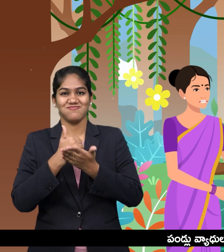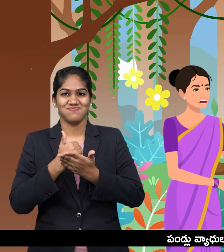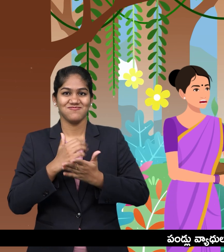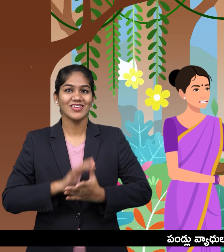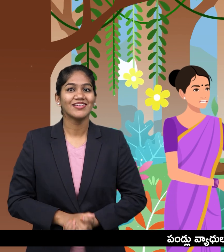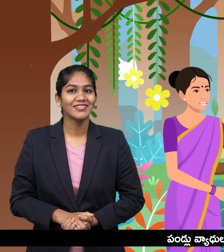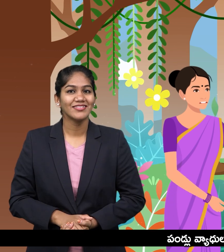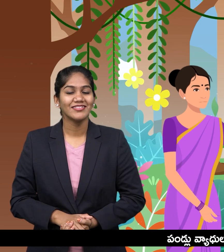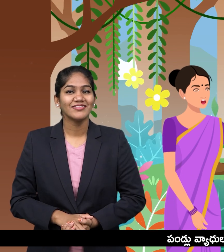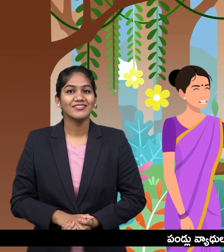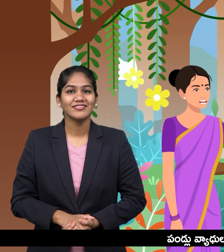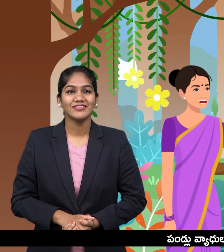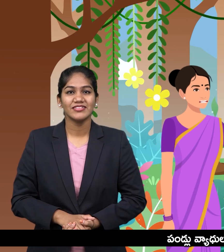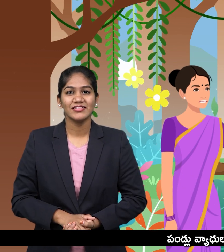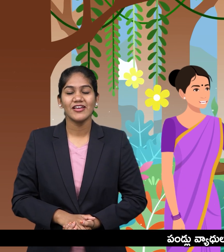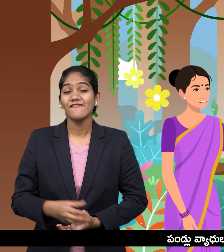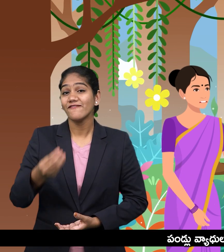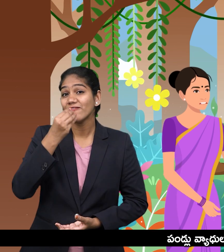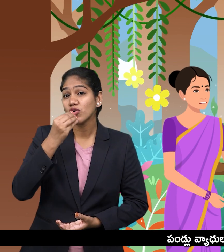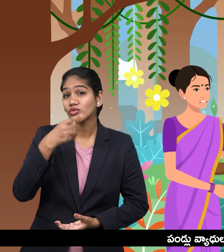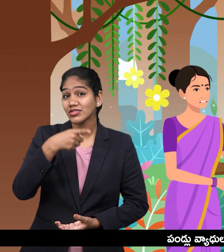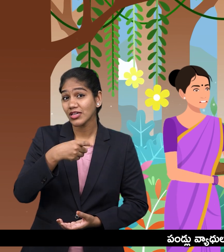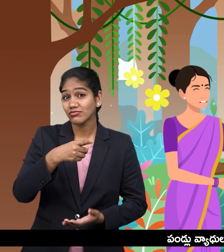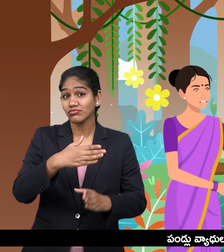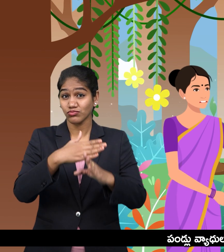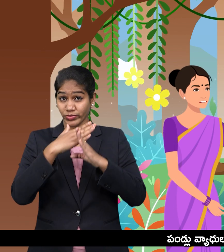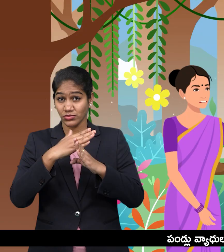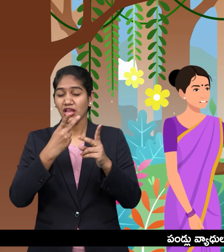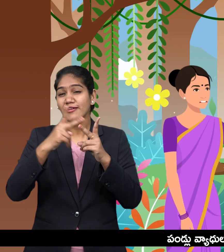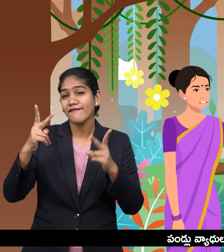పండ్లు వ్యాధుల నుండి మనల్ని రక్షిస్తాయి.